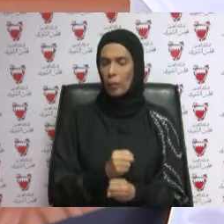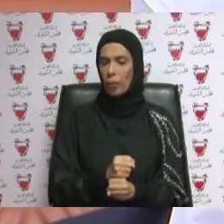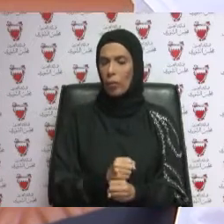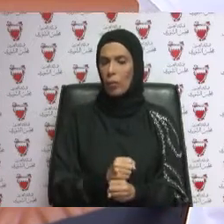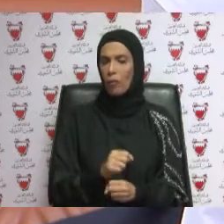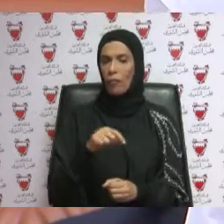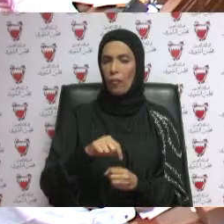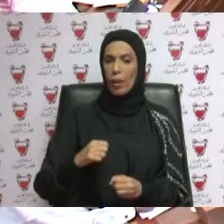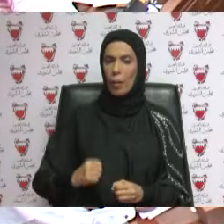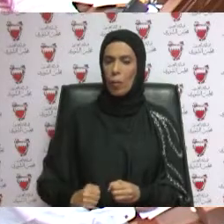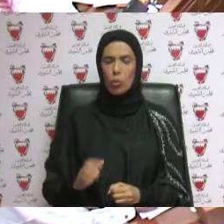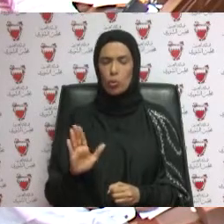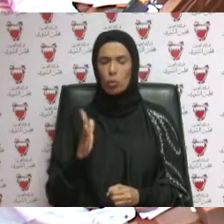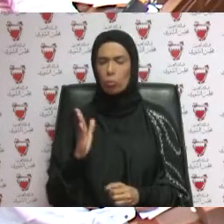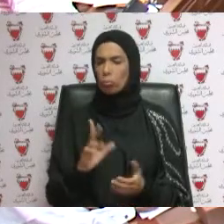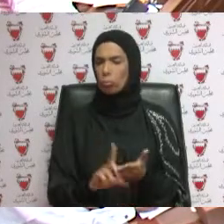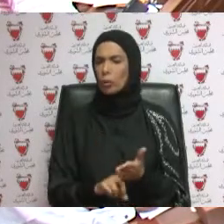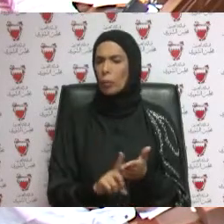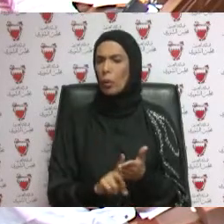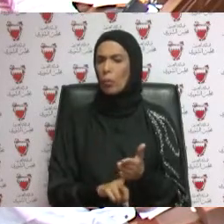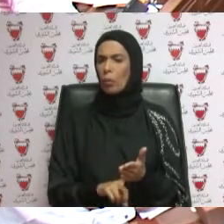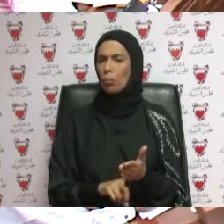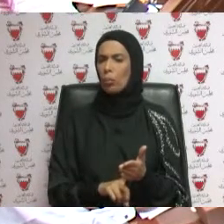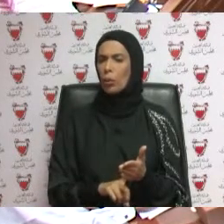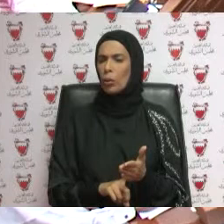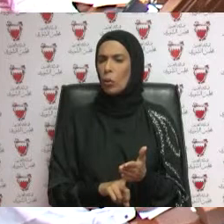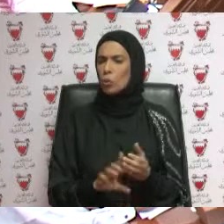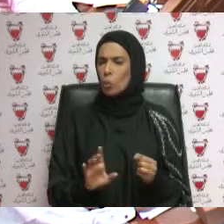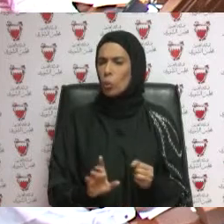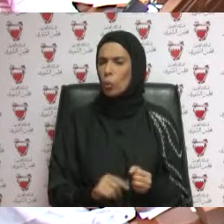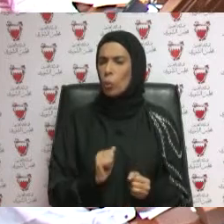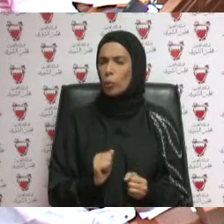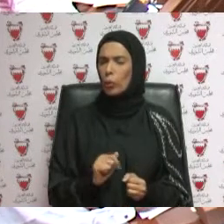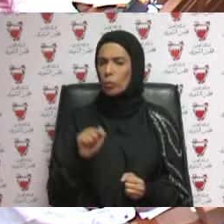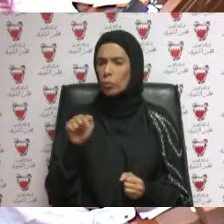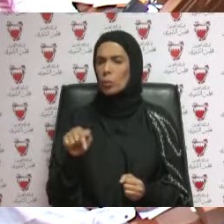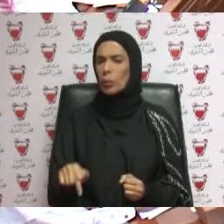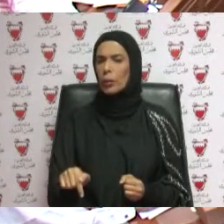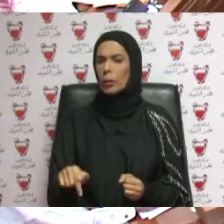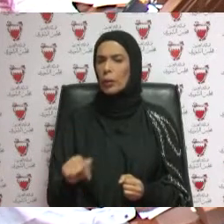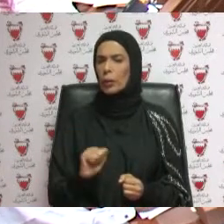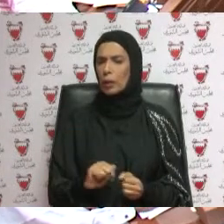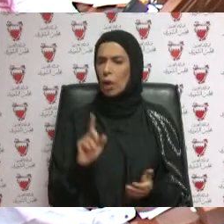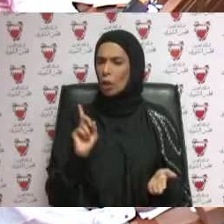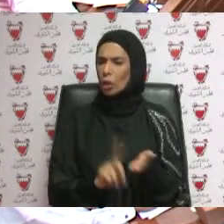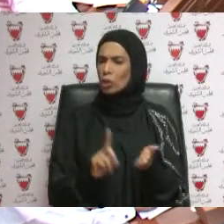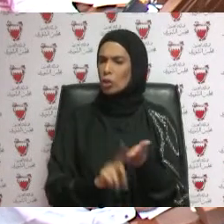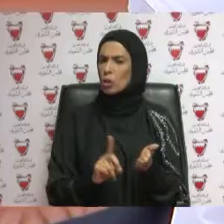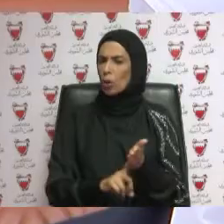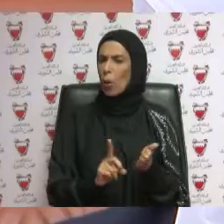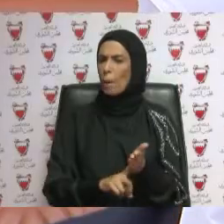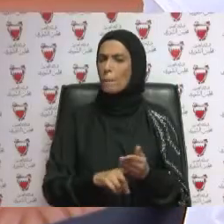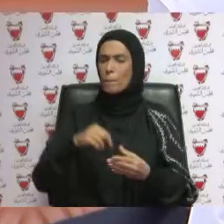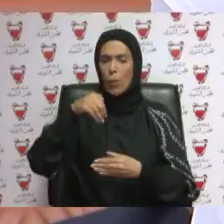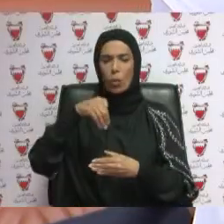كيف لنا أن نتأكد من التزام هؤلاء العمال بهذا المضمون وبهذا التعديل؟ أعتقد أن